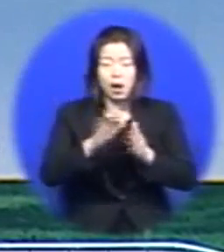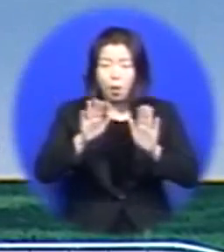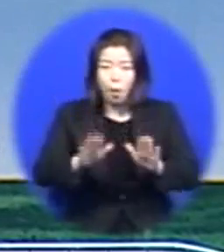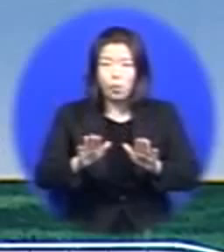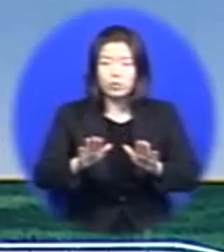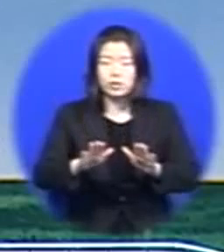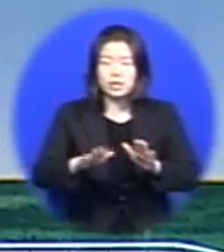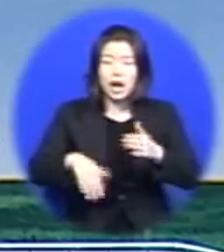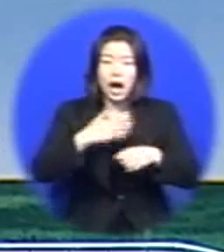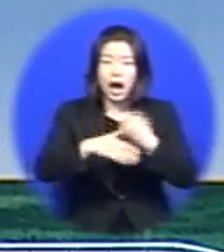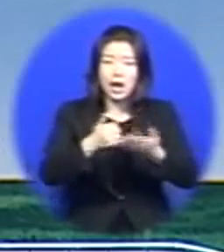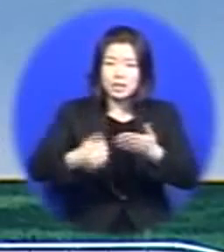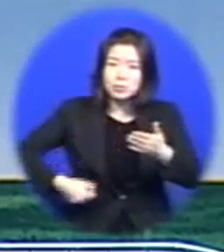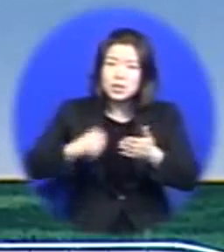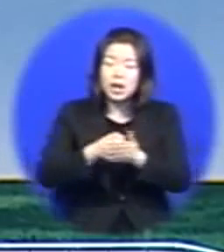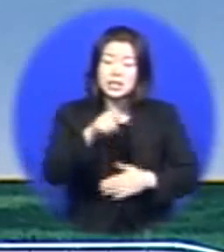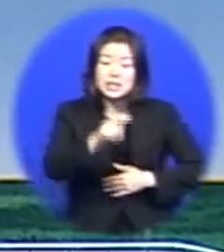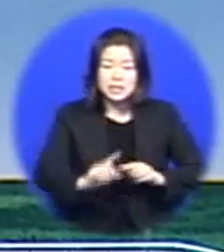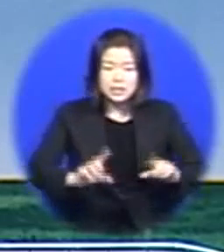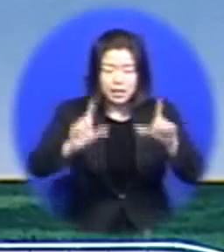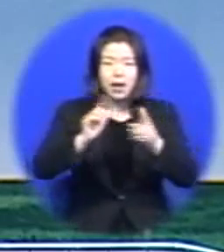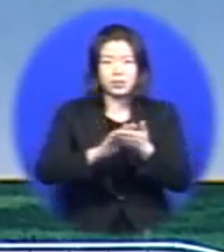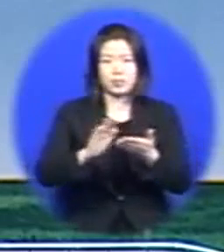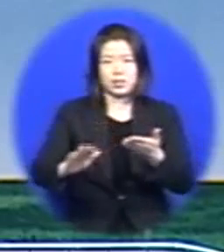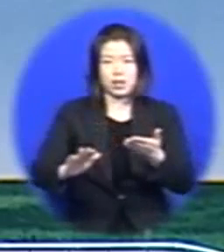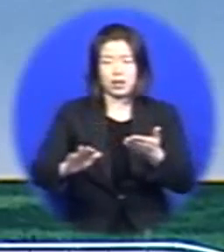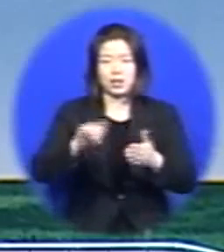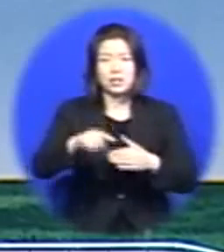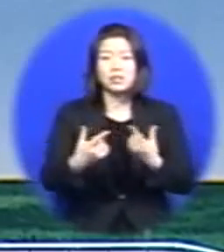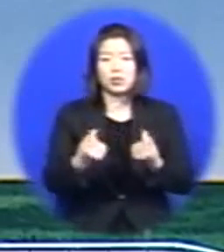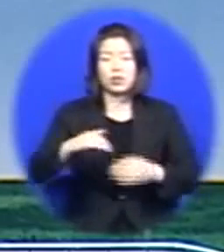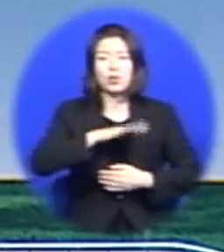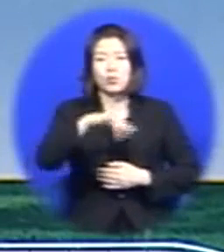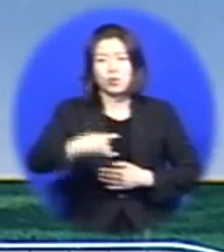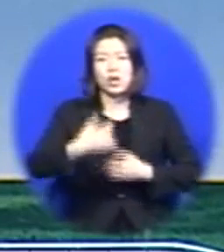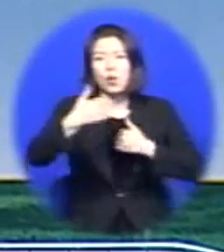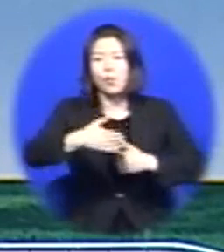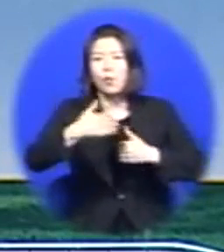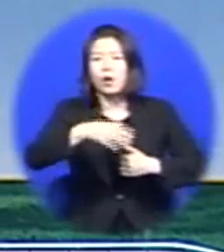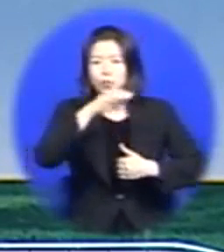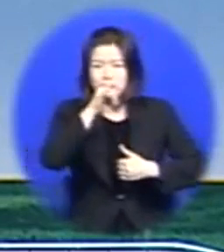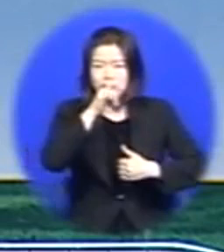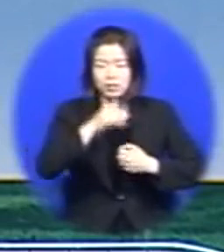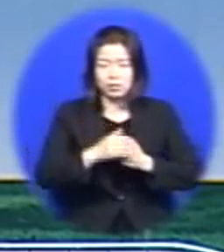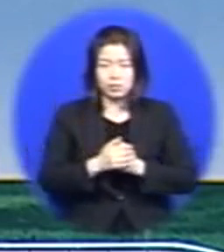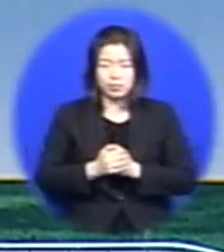하나님이 정하신 바로 그날입니다. 이렇게 우리에게 권하고 있는 겁니다.